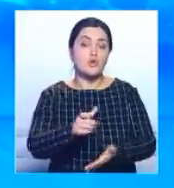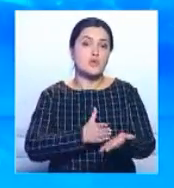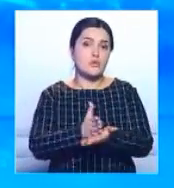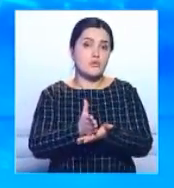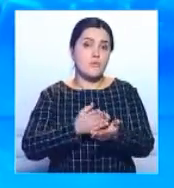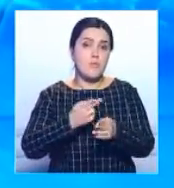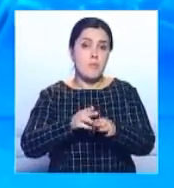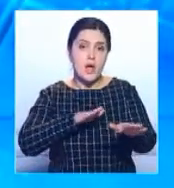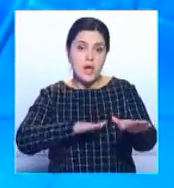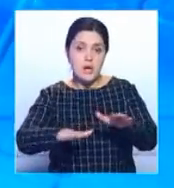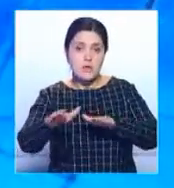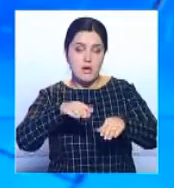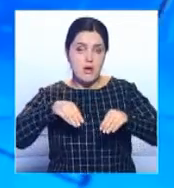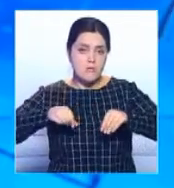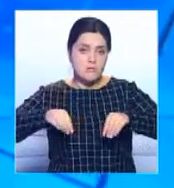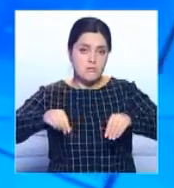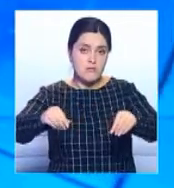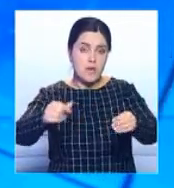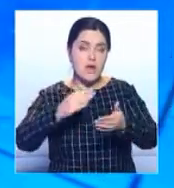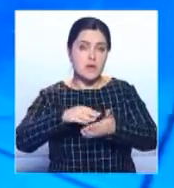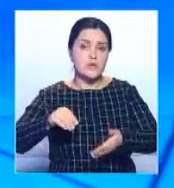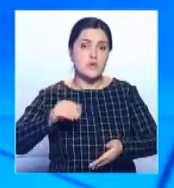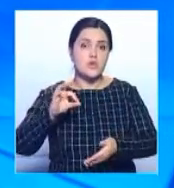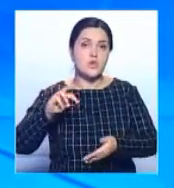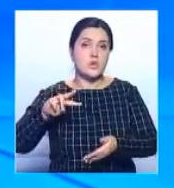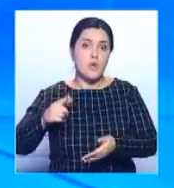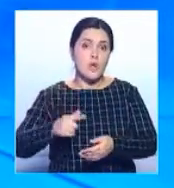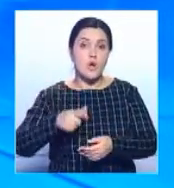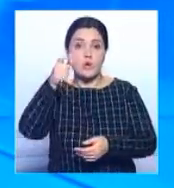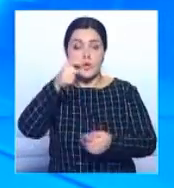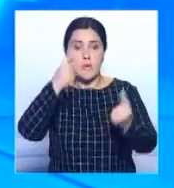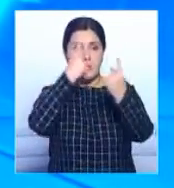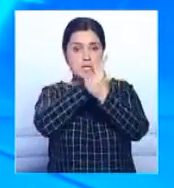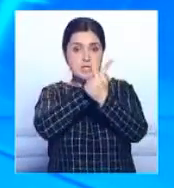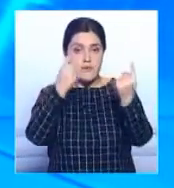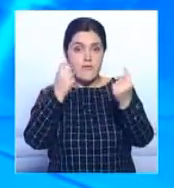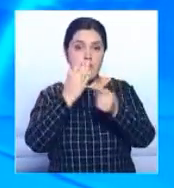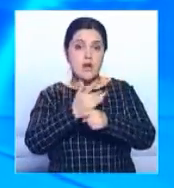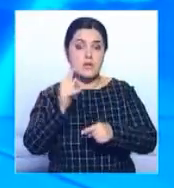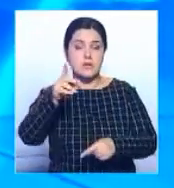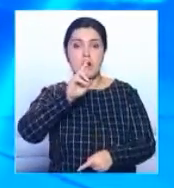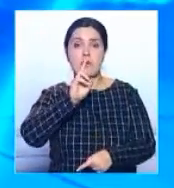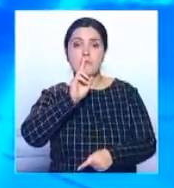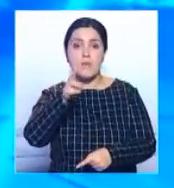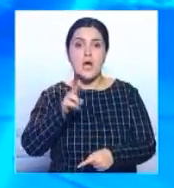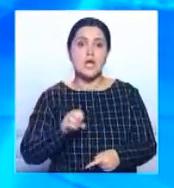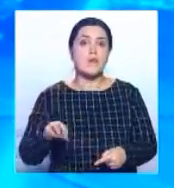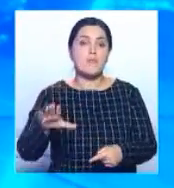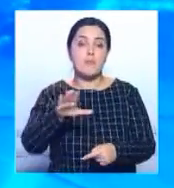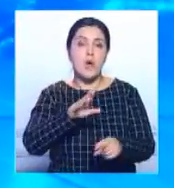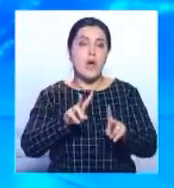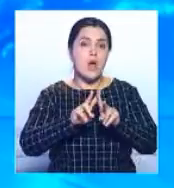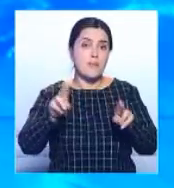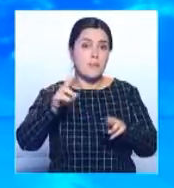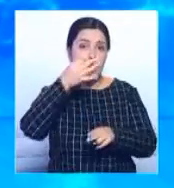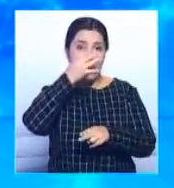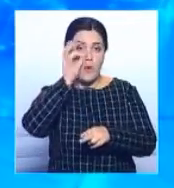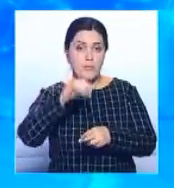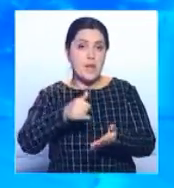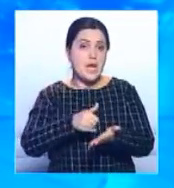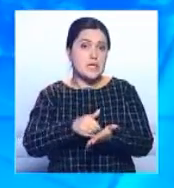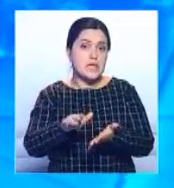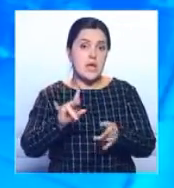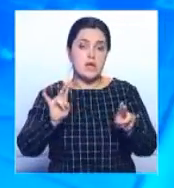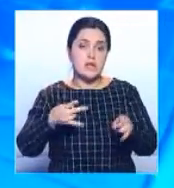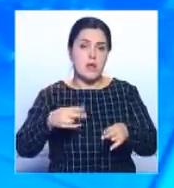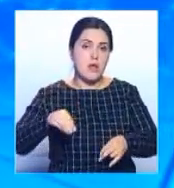в гололед по старинке посыпают улицы страны солью. Люди призывают местные власти обратиться к европейскому опыту и отказаться